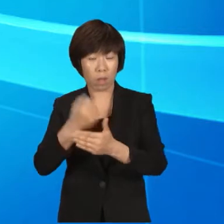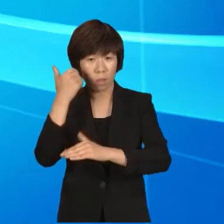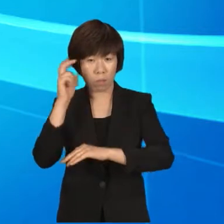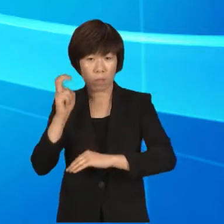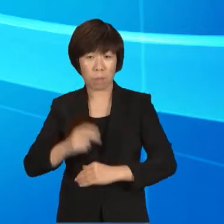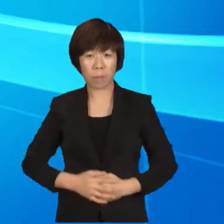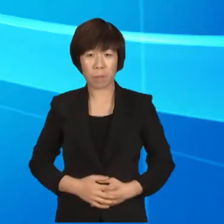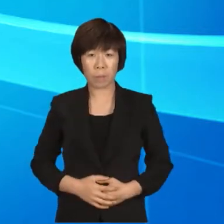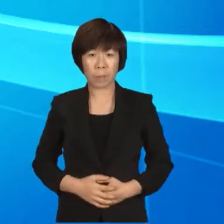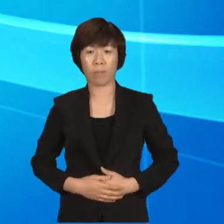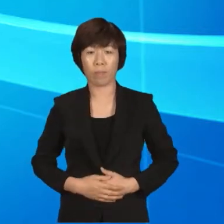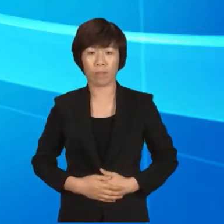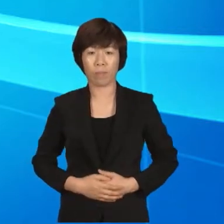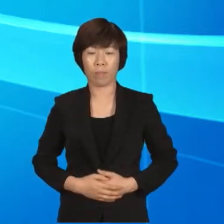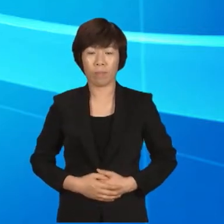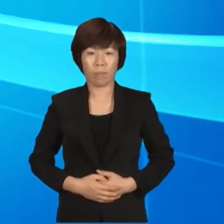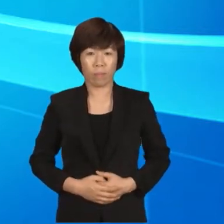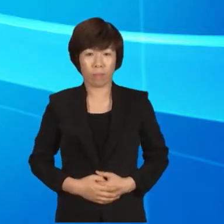예정입니다.